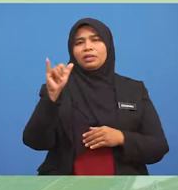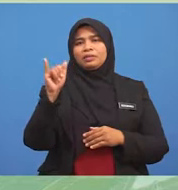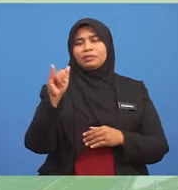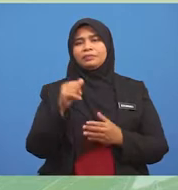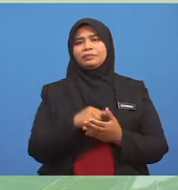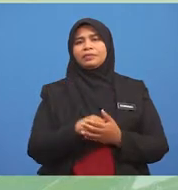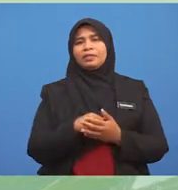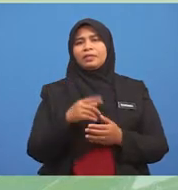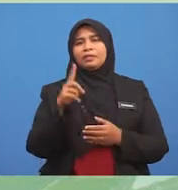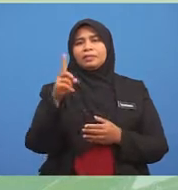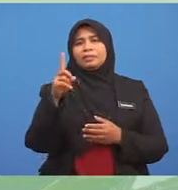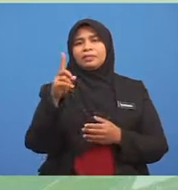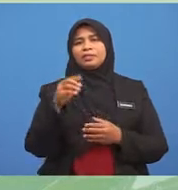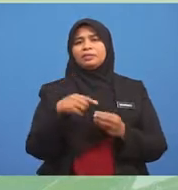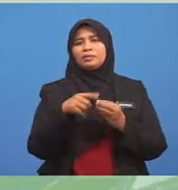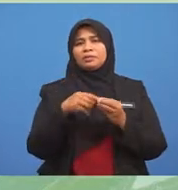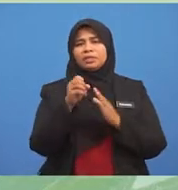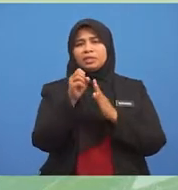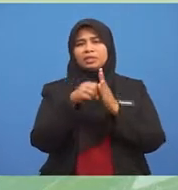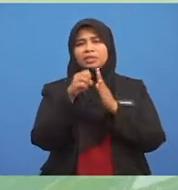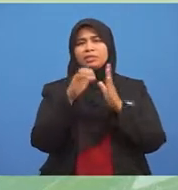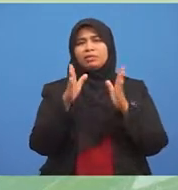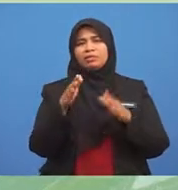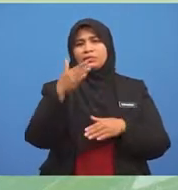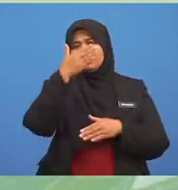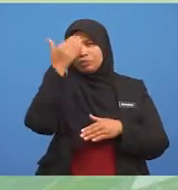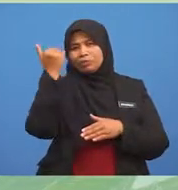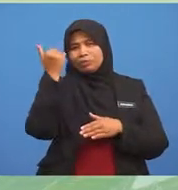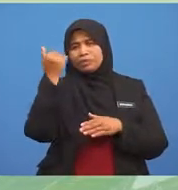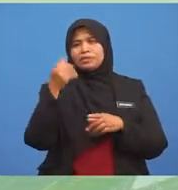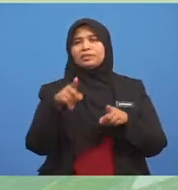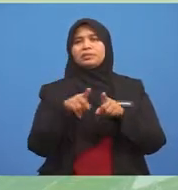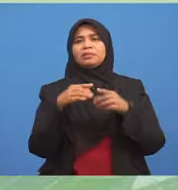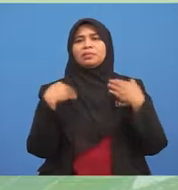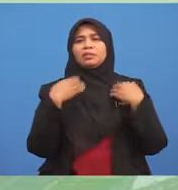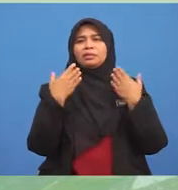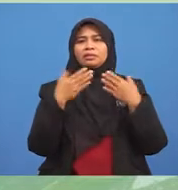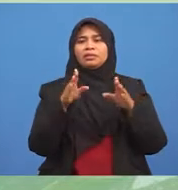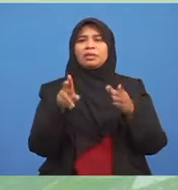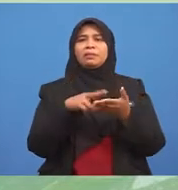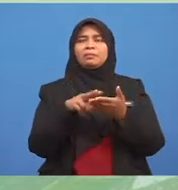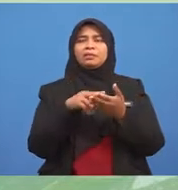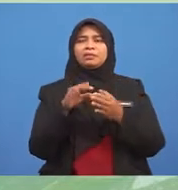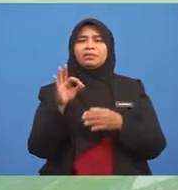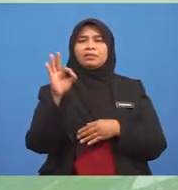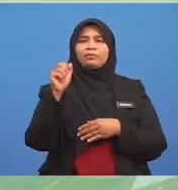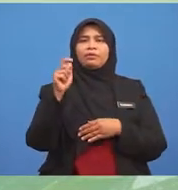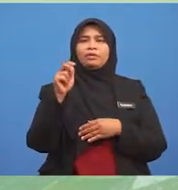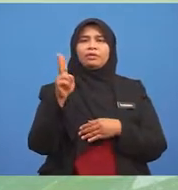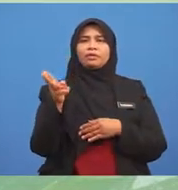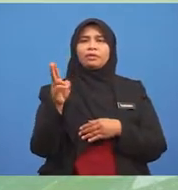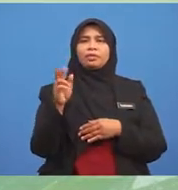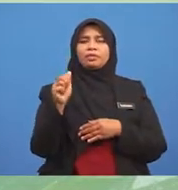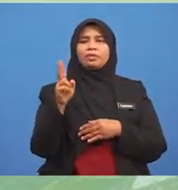Situasi pertama ialah apabila seseorang terlupa sama ada sudah membaca Al-Fatihah atau